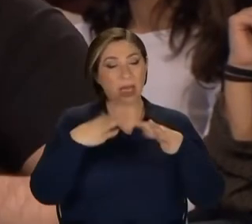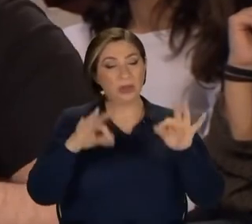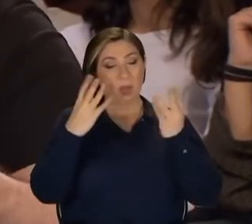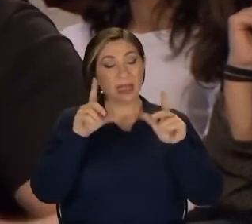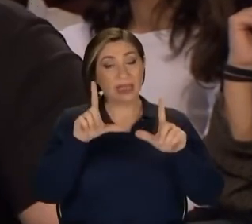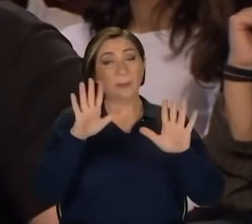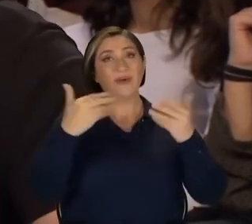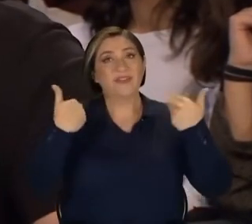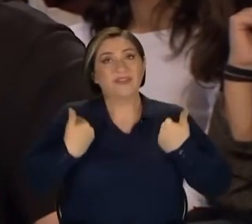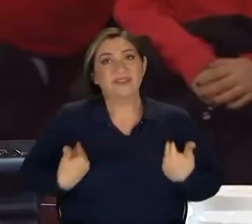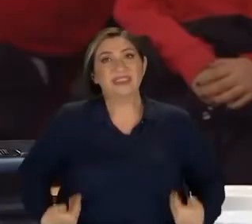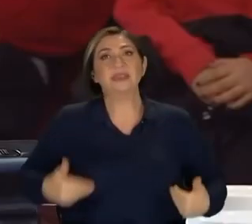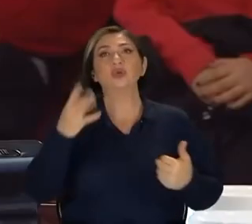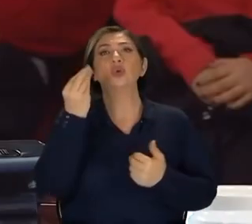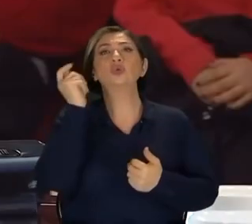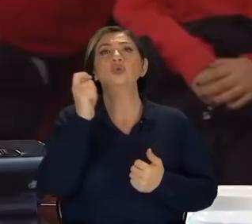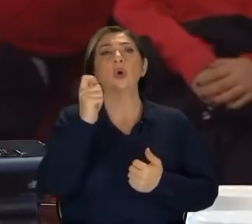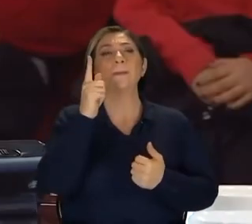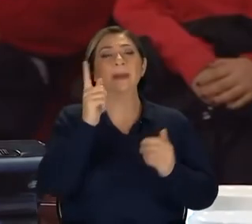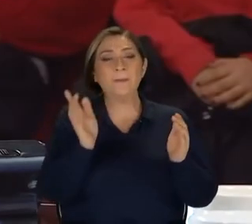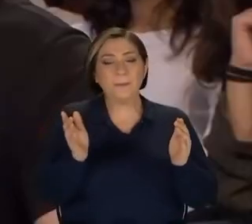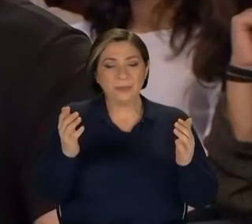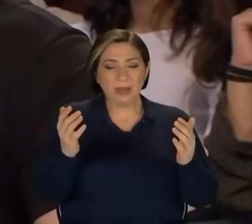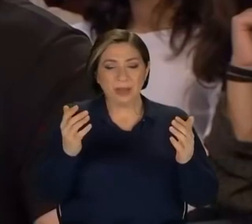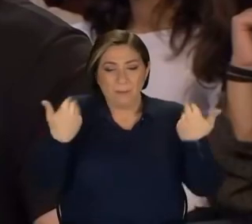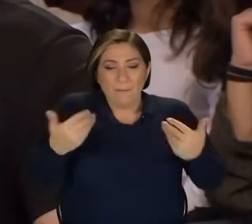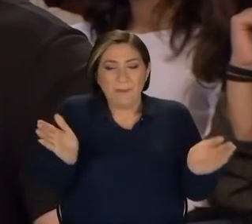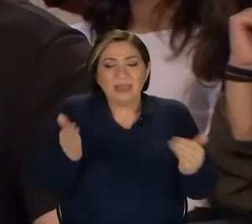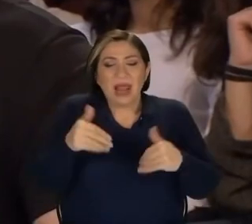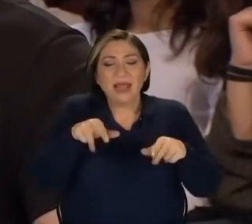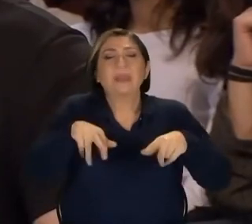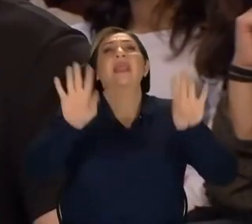gerekiyor ama fiziki olarak çok zor bir materyal değil. Yani